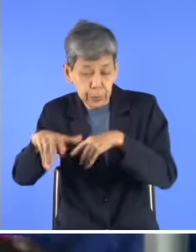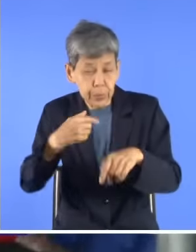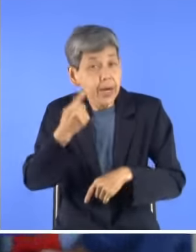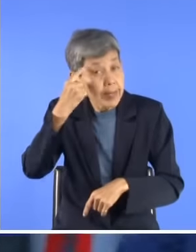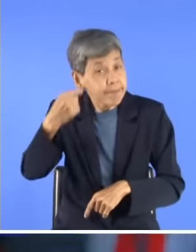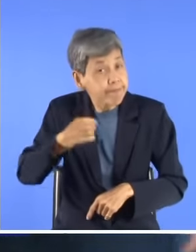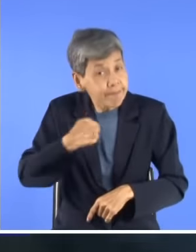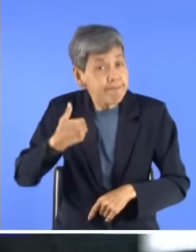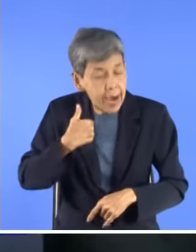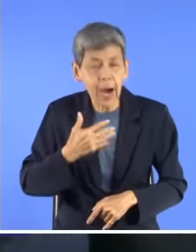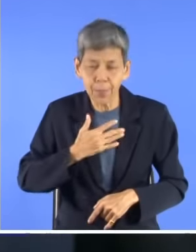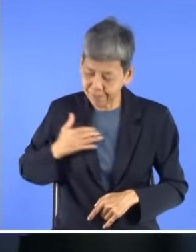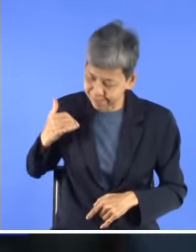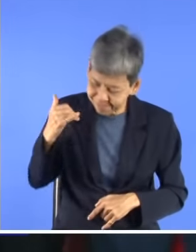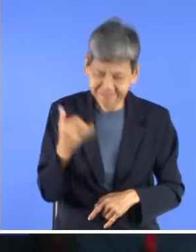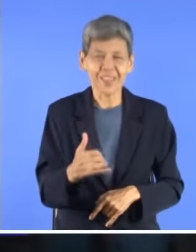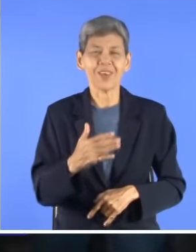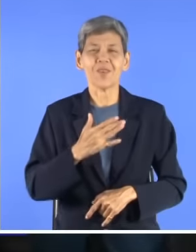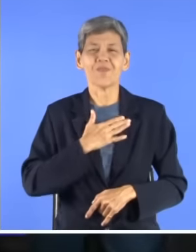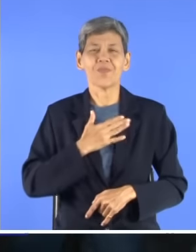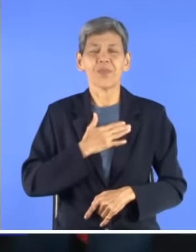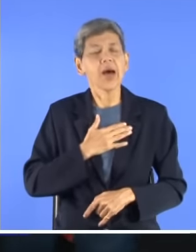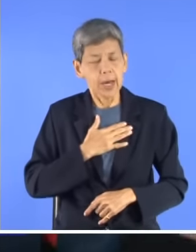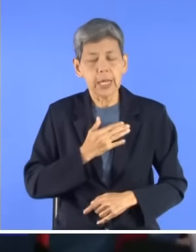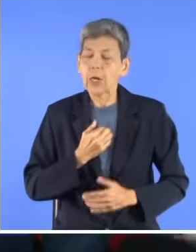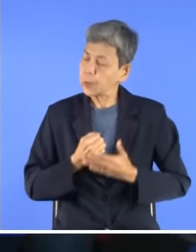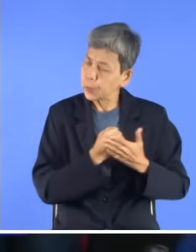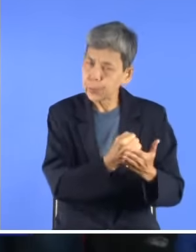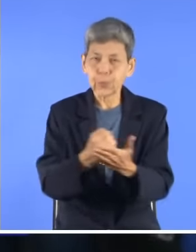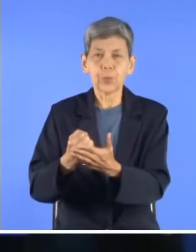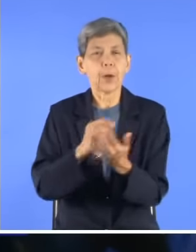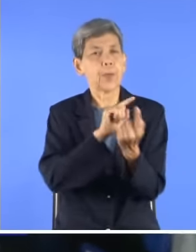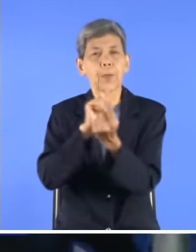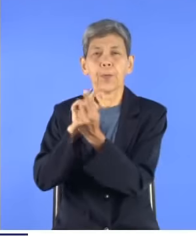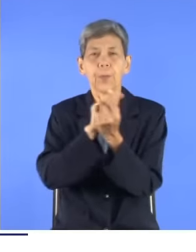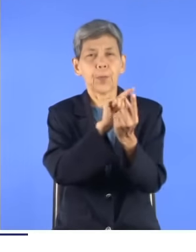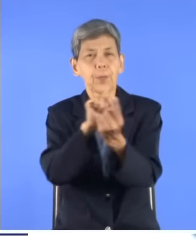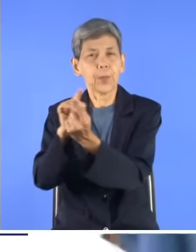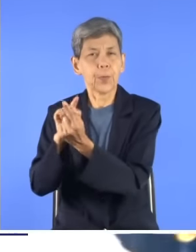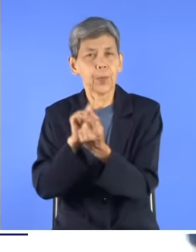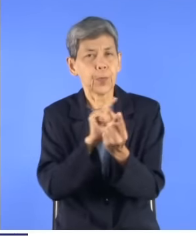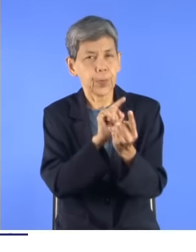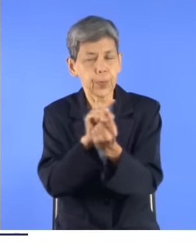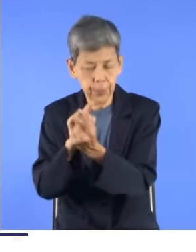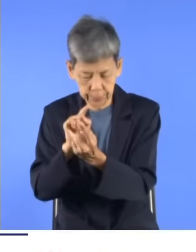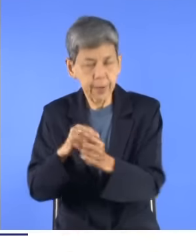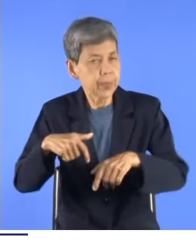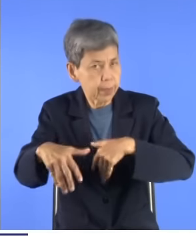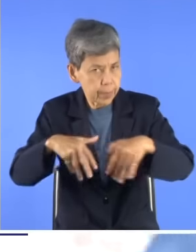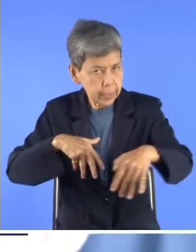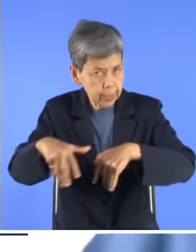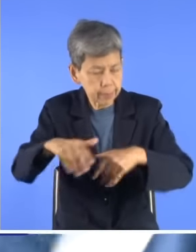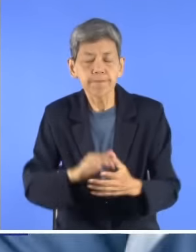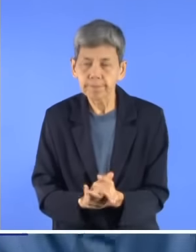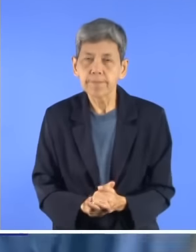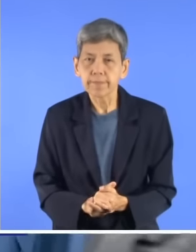ผมดังนั้นเมื่อผมกลับมาเนี่ยผมก็ต้องมาตอบแทนบุญคุณมาเยี่ยมมาหามาดูสารทุกข์สุขดิบของพี่น้องประชาชนนะ